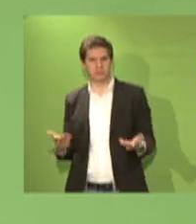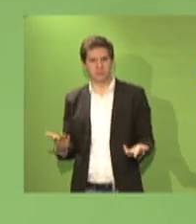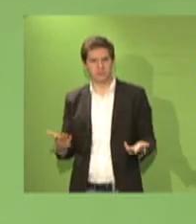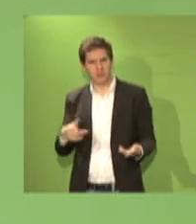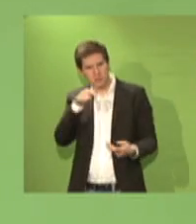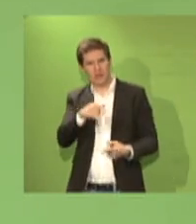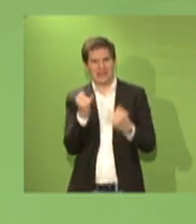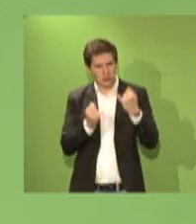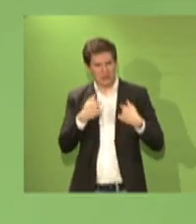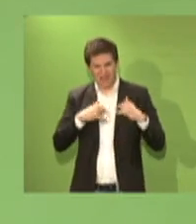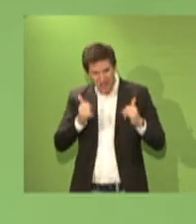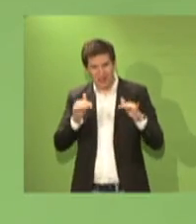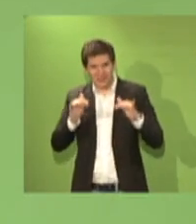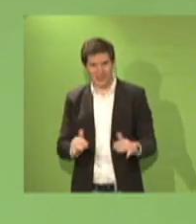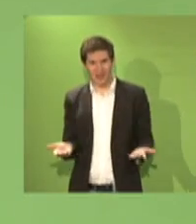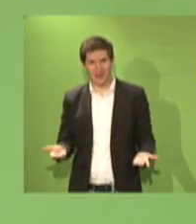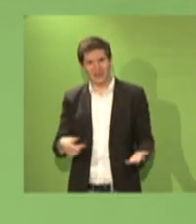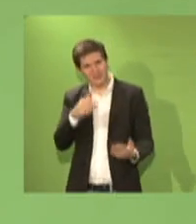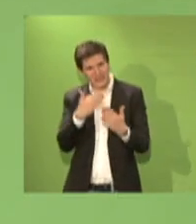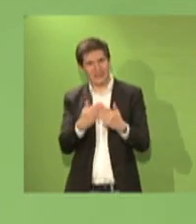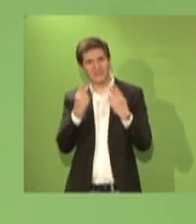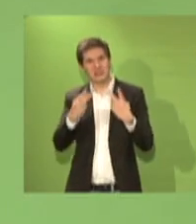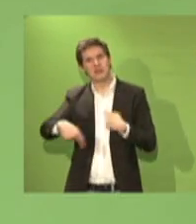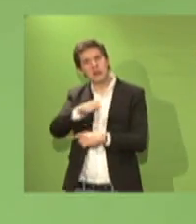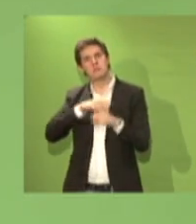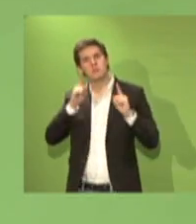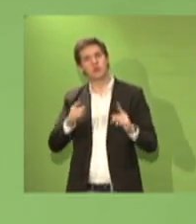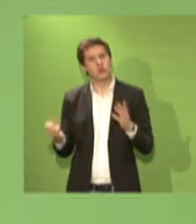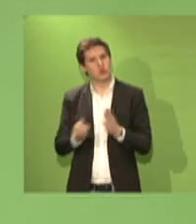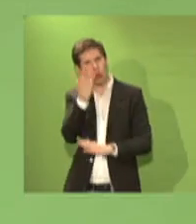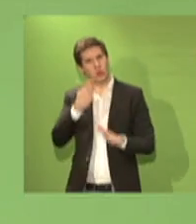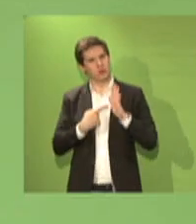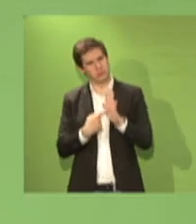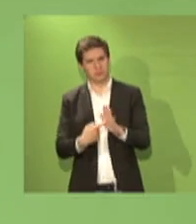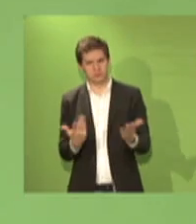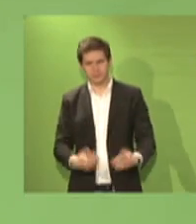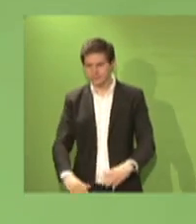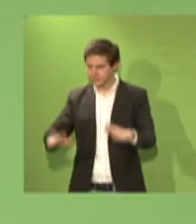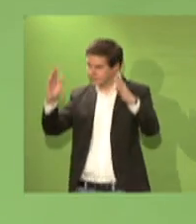genug unterstreichen, damit wir uns auch neu orientieren und aufstellen.